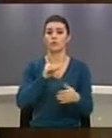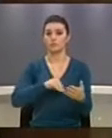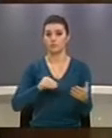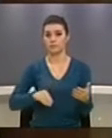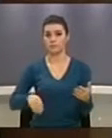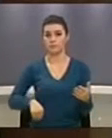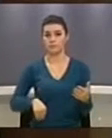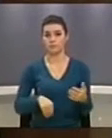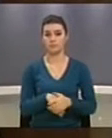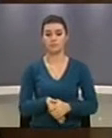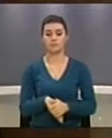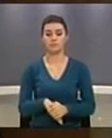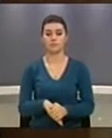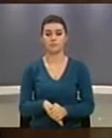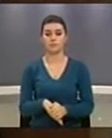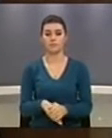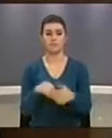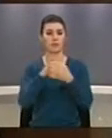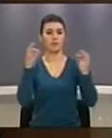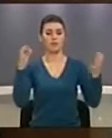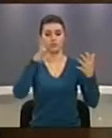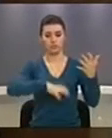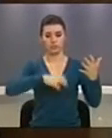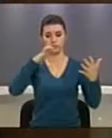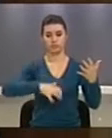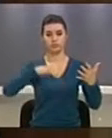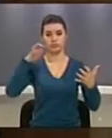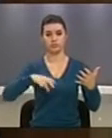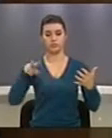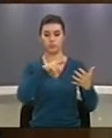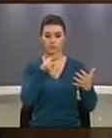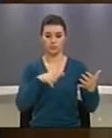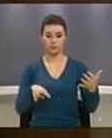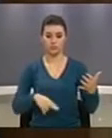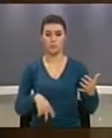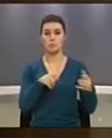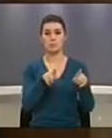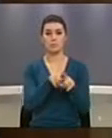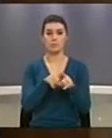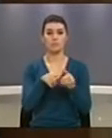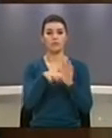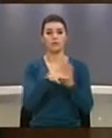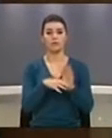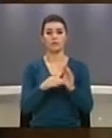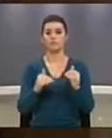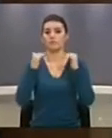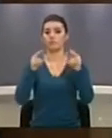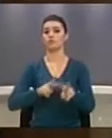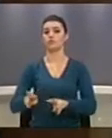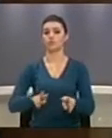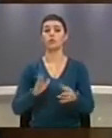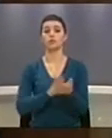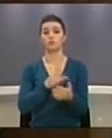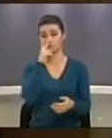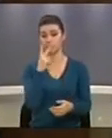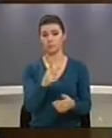tij. Teksti dhe përmbajtja e këtij ligji është shprehimisht në nivelet të standardeve juridike. Konkretisht, nëse